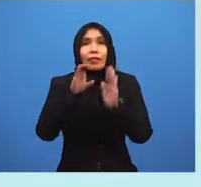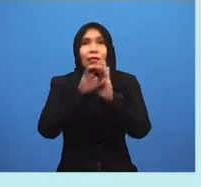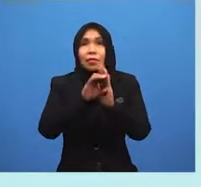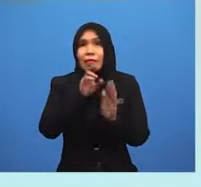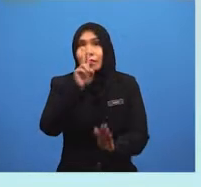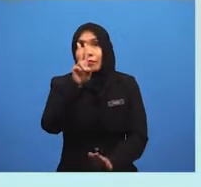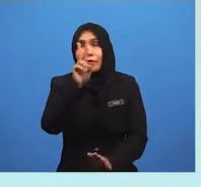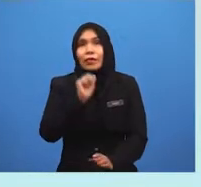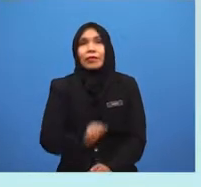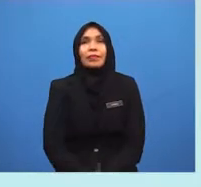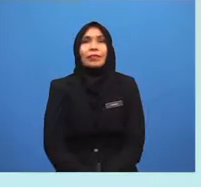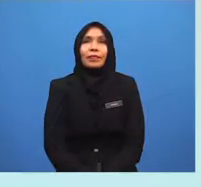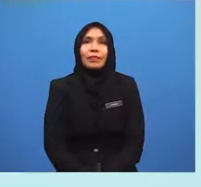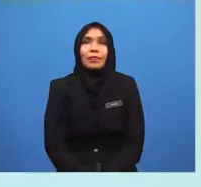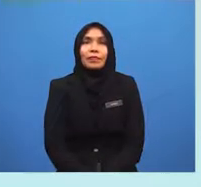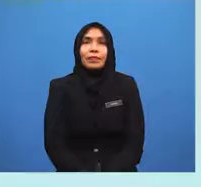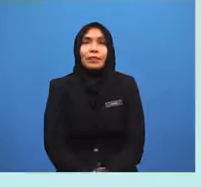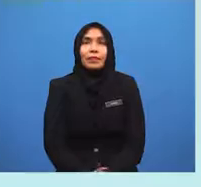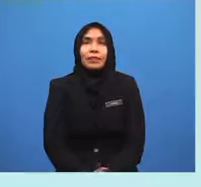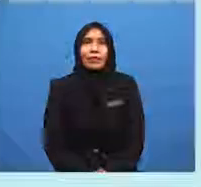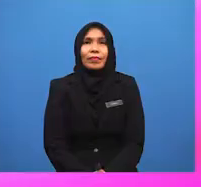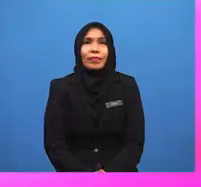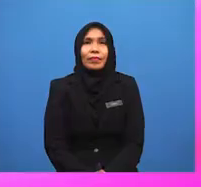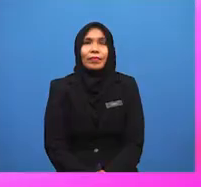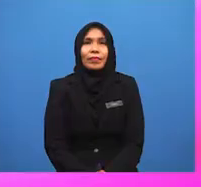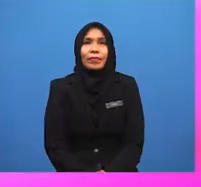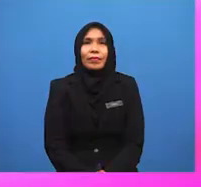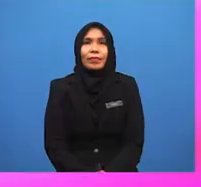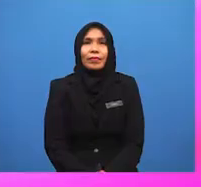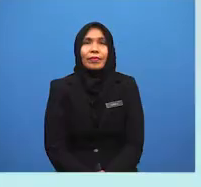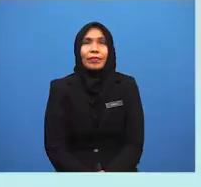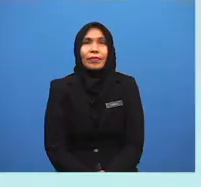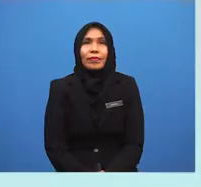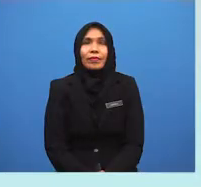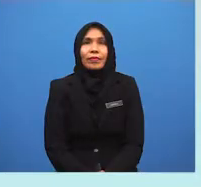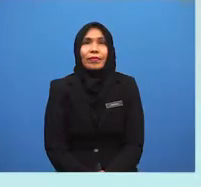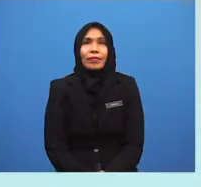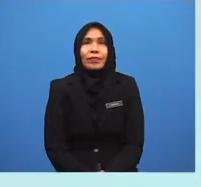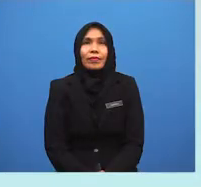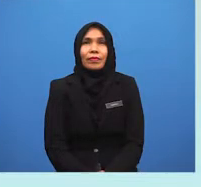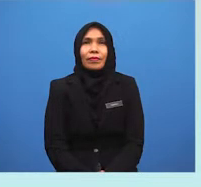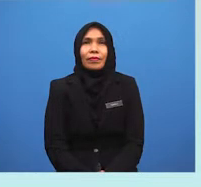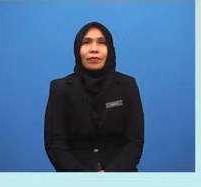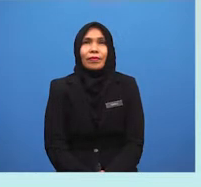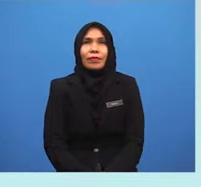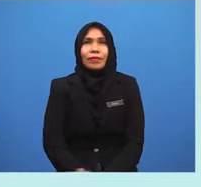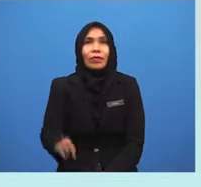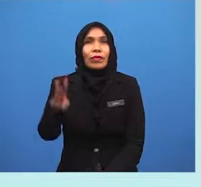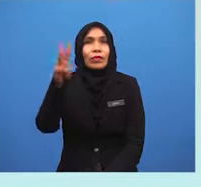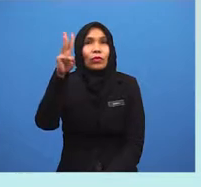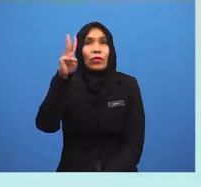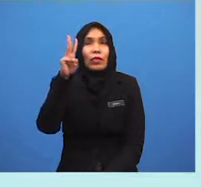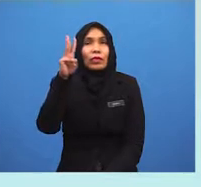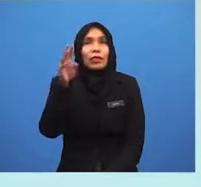diberikan. Situasinya begini. Racing dan